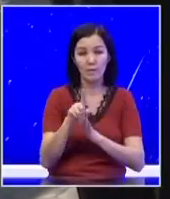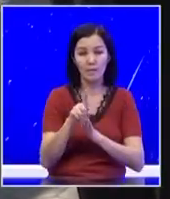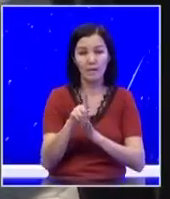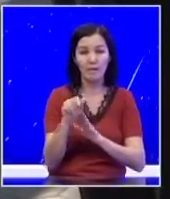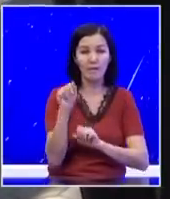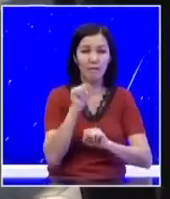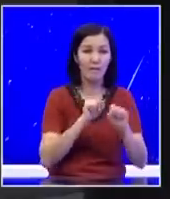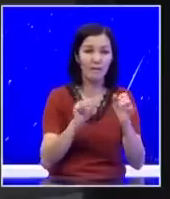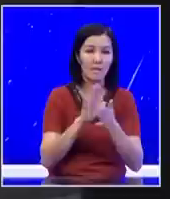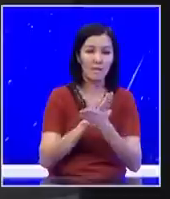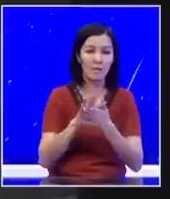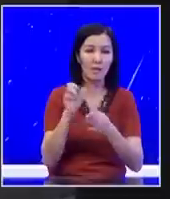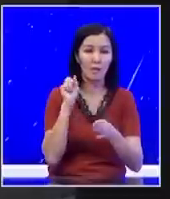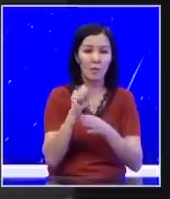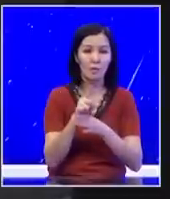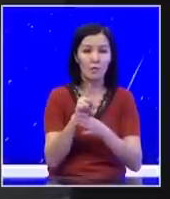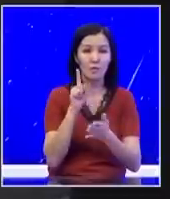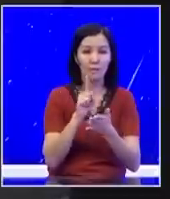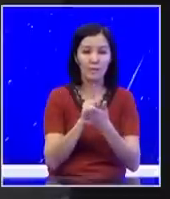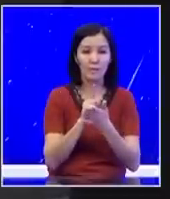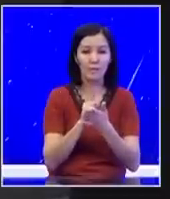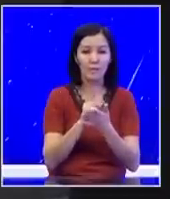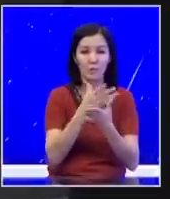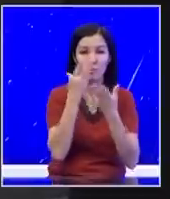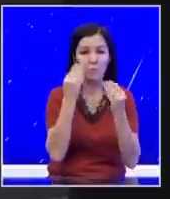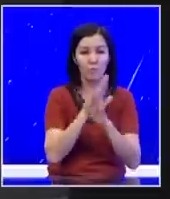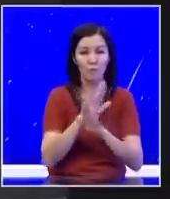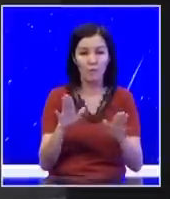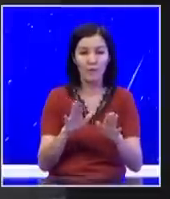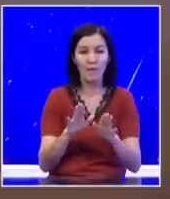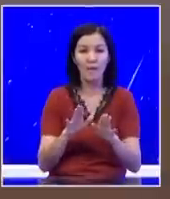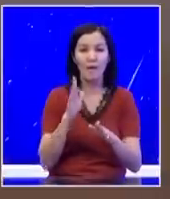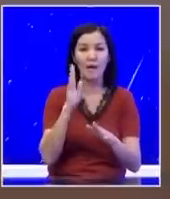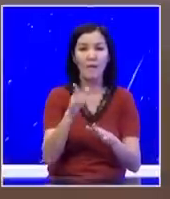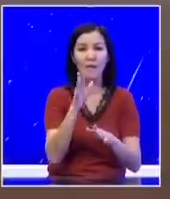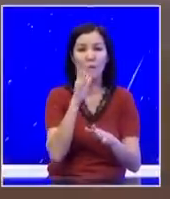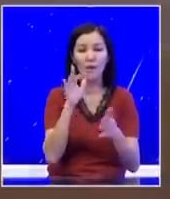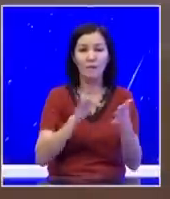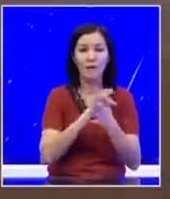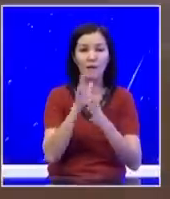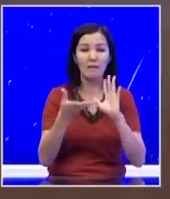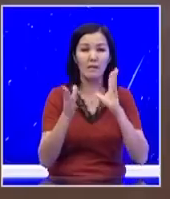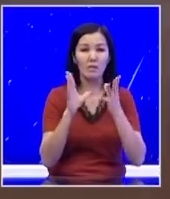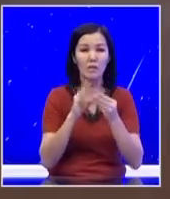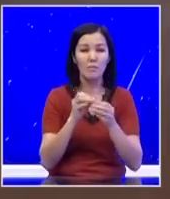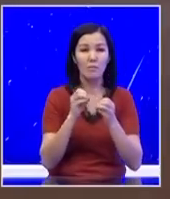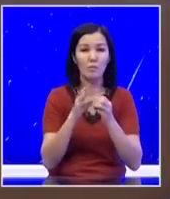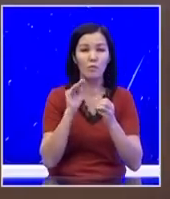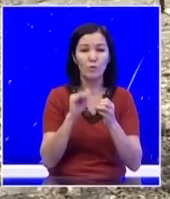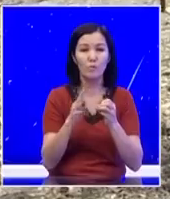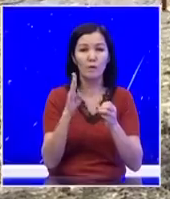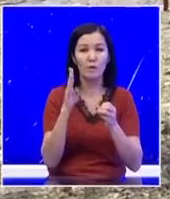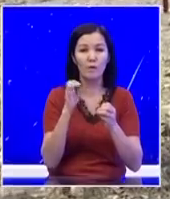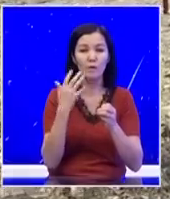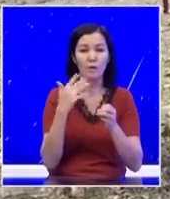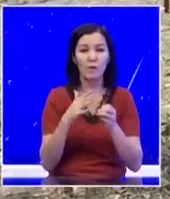тазалықшылар өздеріне міндеттелген жұмысты ұмытпаған абзал. Мамандардың айтуынша алдағы уақытта қалада жалпы саны 14450